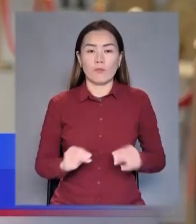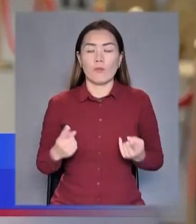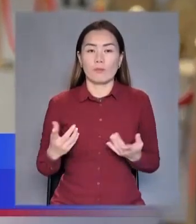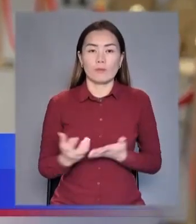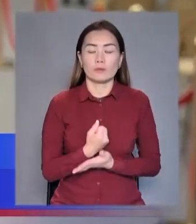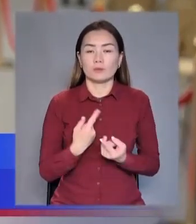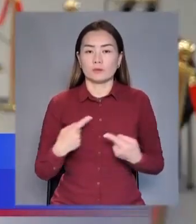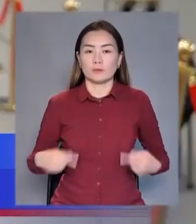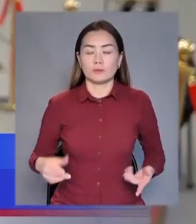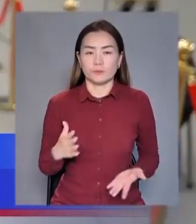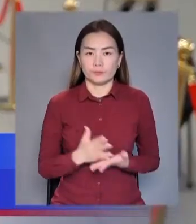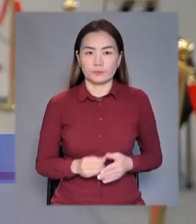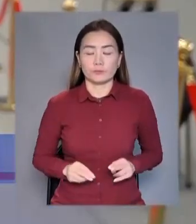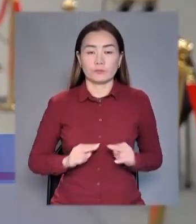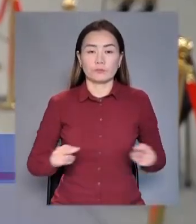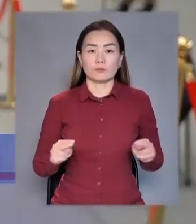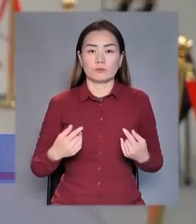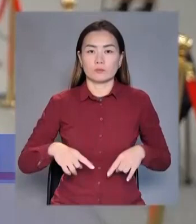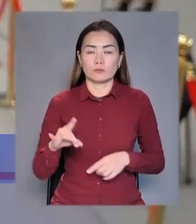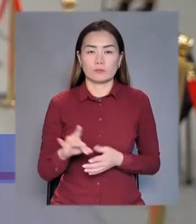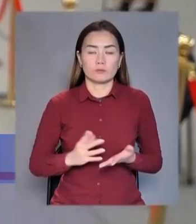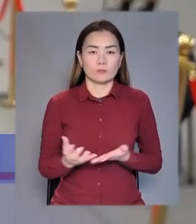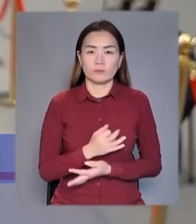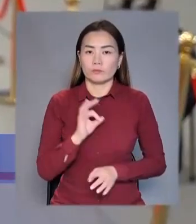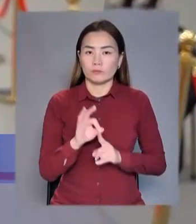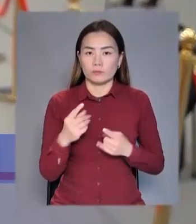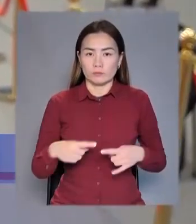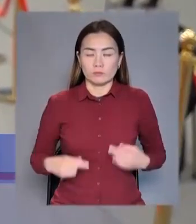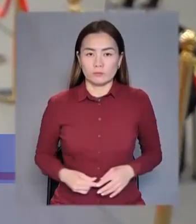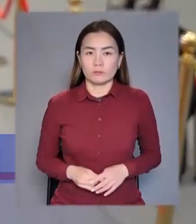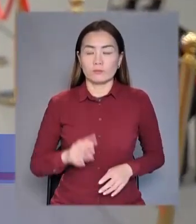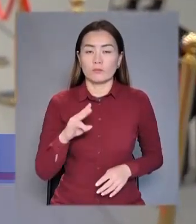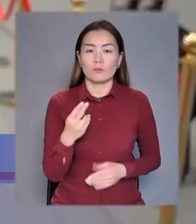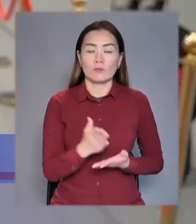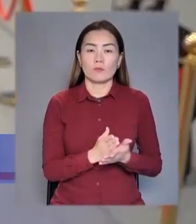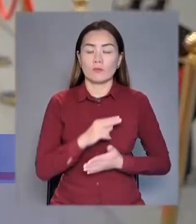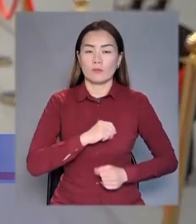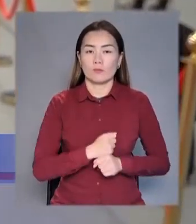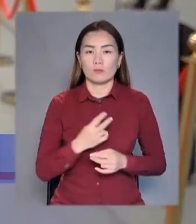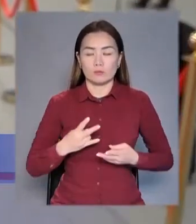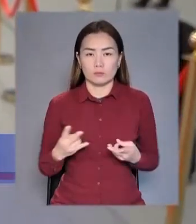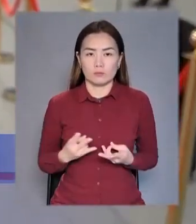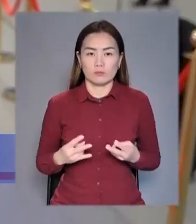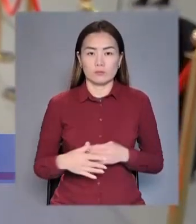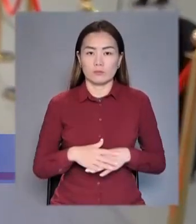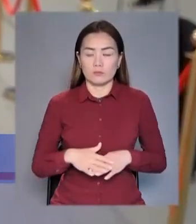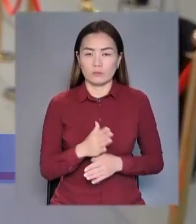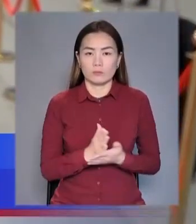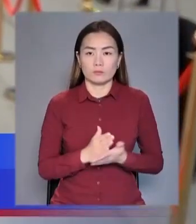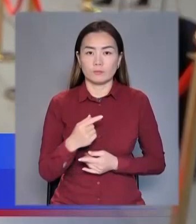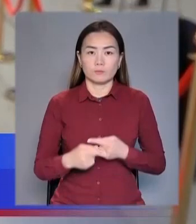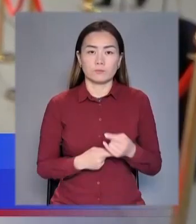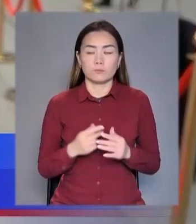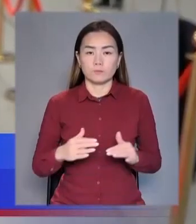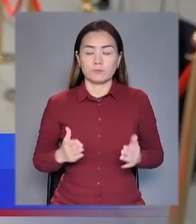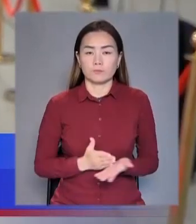үлкен жетістіктерге жетті десек болады. Ұстаз мектебінде біз бірден бір алға қоятын нәрсеміз бұл ұлтқа қызмет. Яғни елге қызмет, ұрпақ